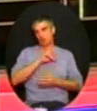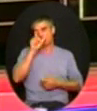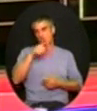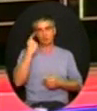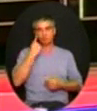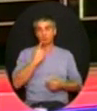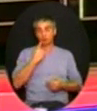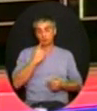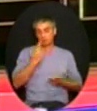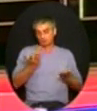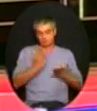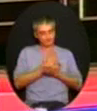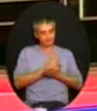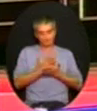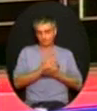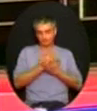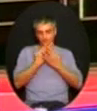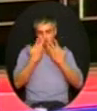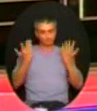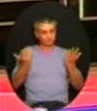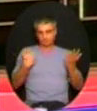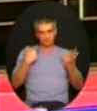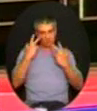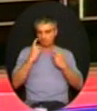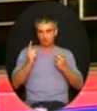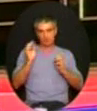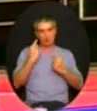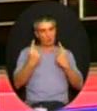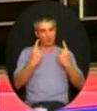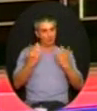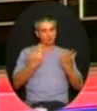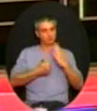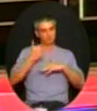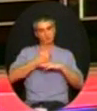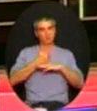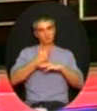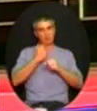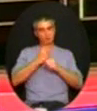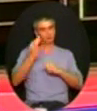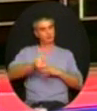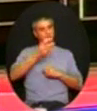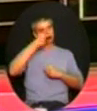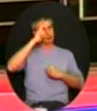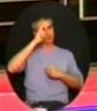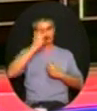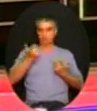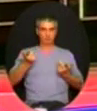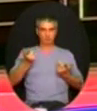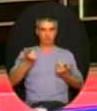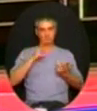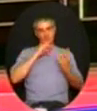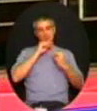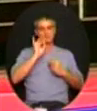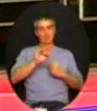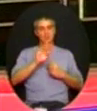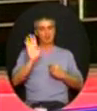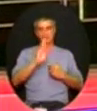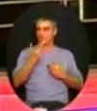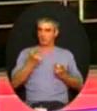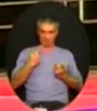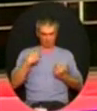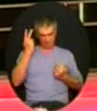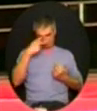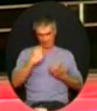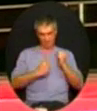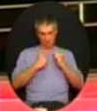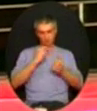מושחת. וקו הגבול כאן הוא די ברור, אני לא מצפה בכל אחד לעמוד בראש חוצות, ללכת לסניפים של הליכוד, ליכודניקים ולדבר נגד נתניהו, אני מבינה